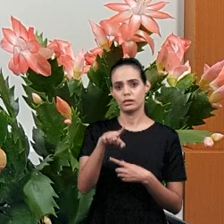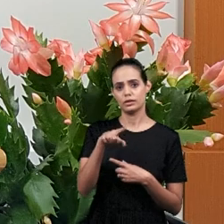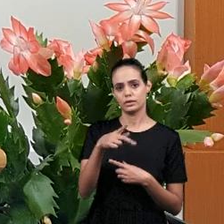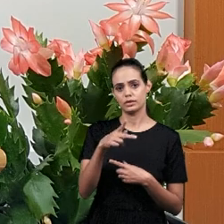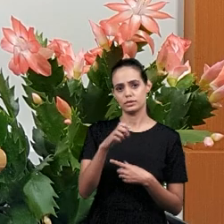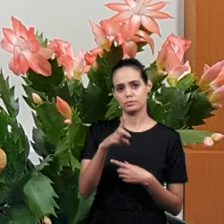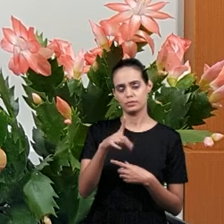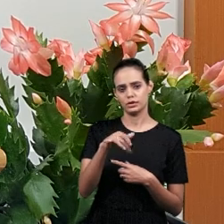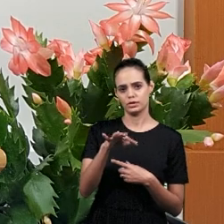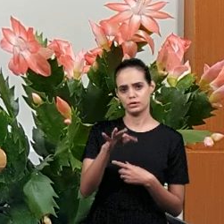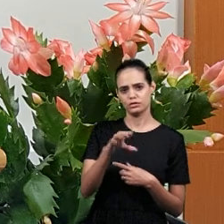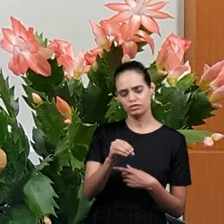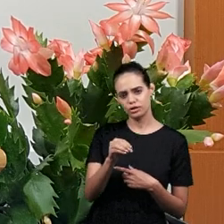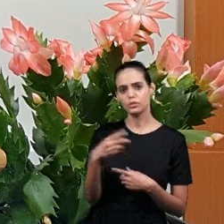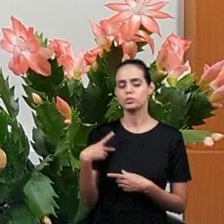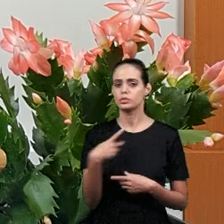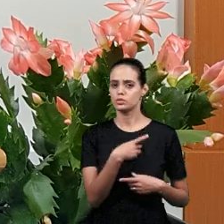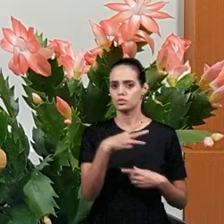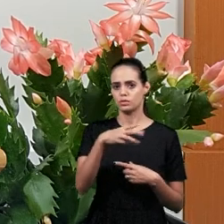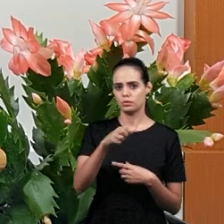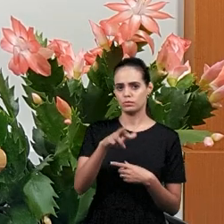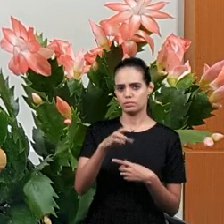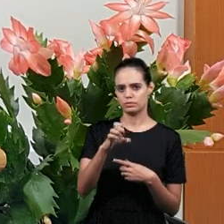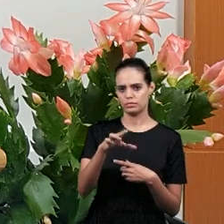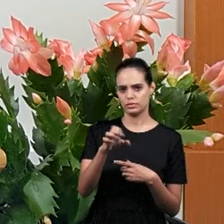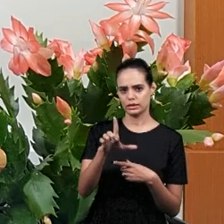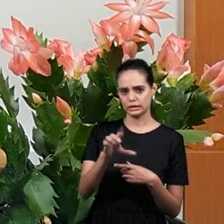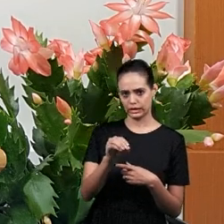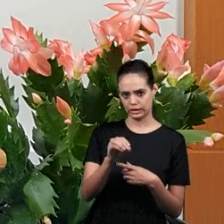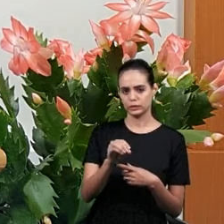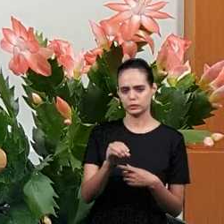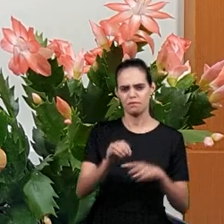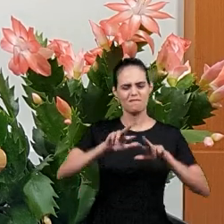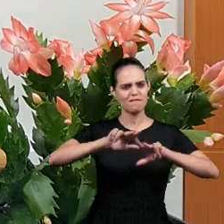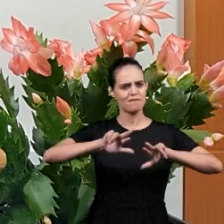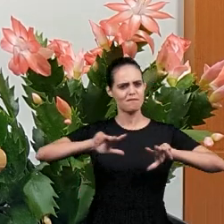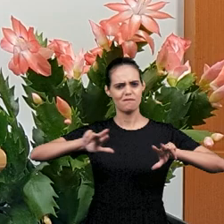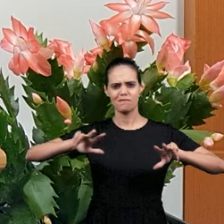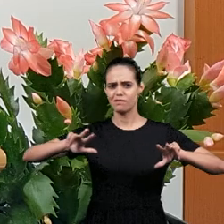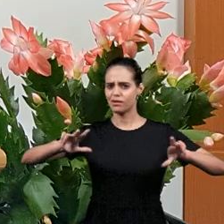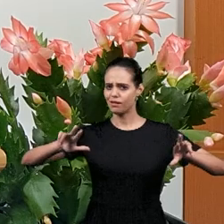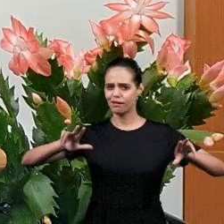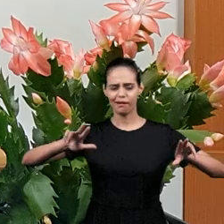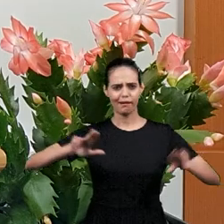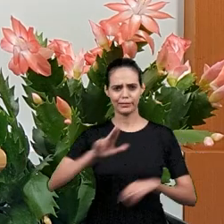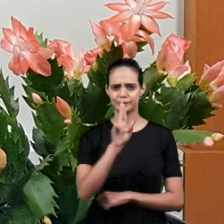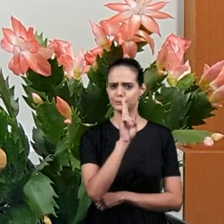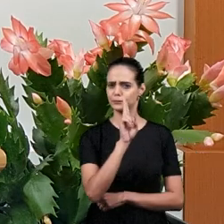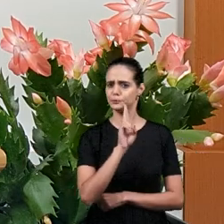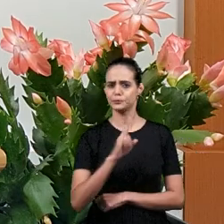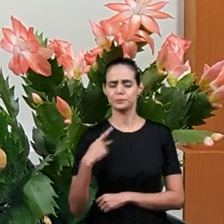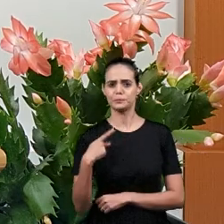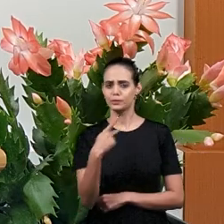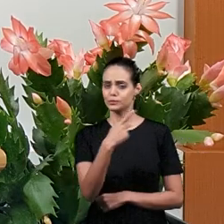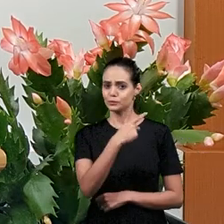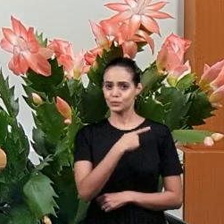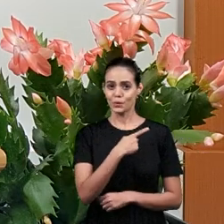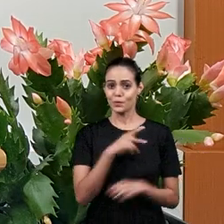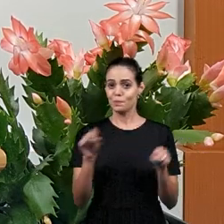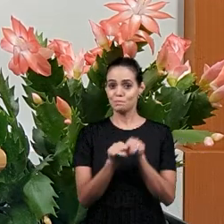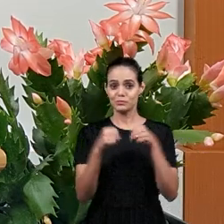Lima Silva, une série et d'autres encore. On n'a pas le temps ici de les citer tous, de lire